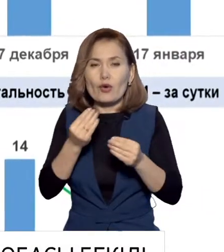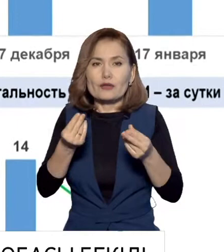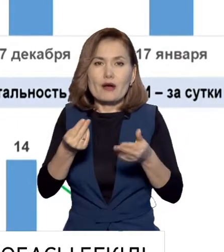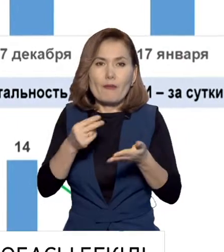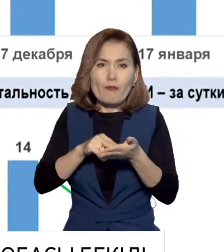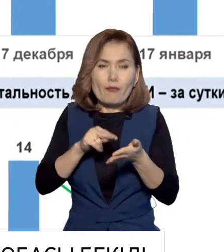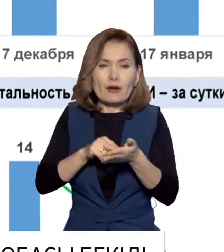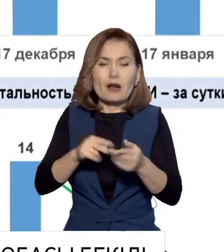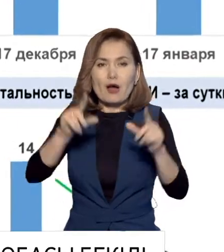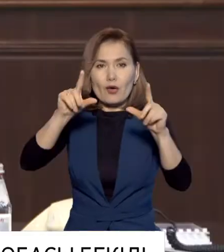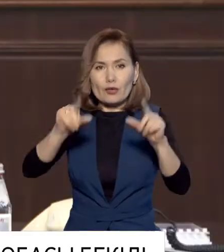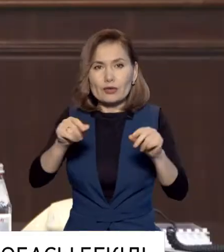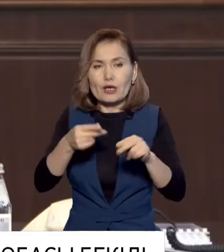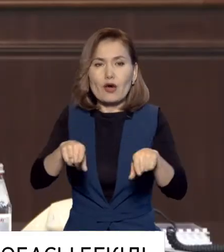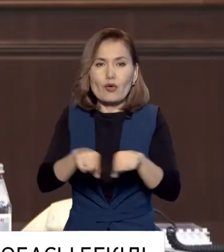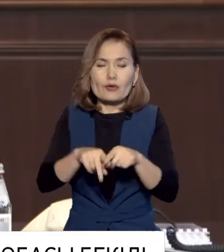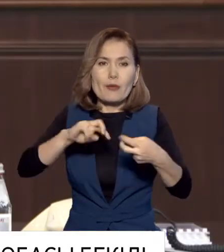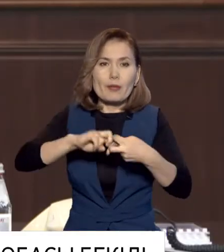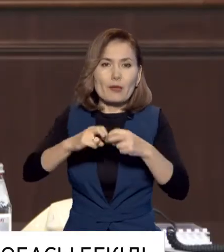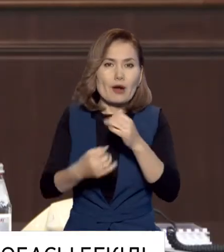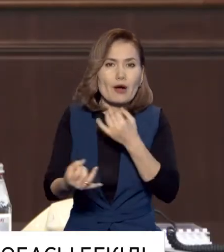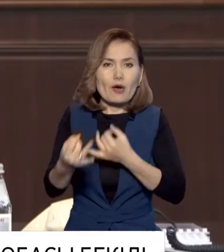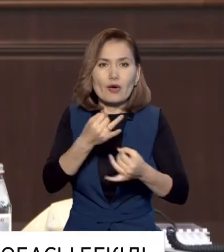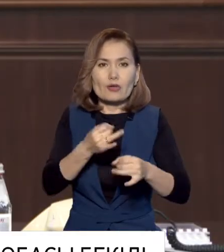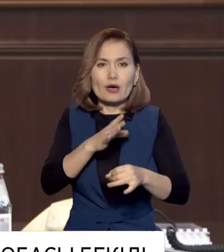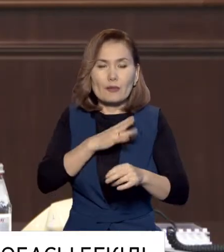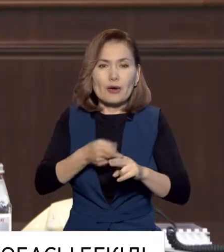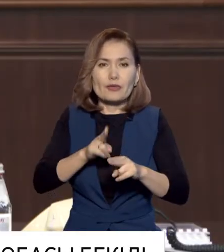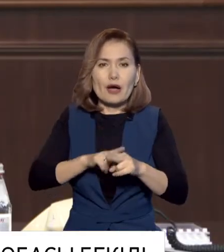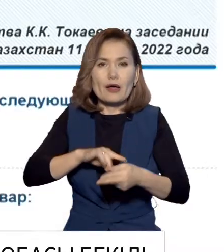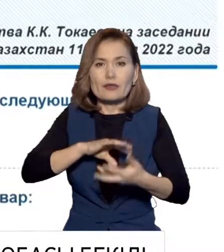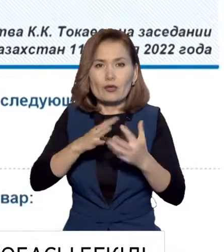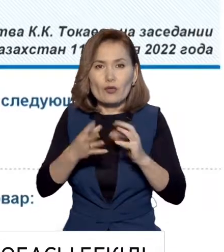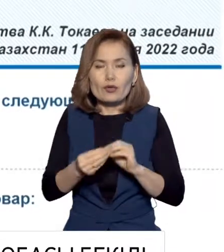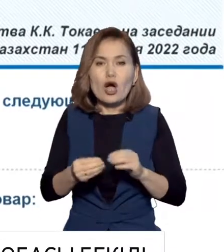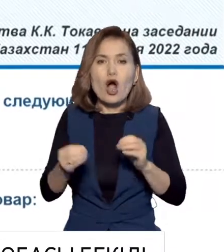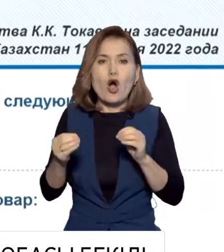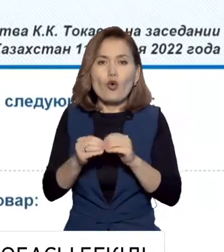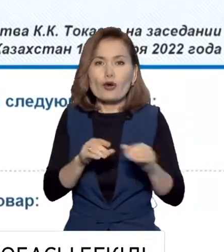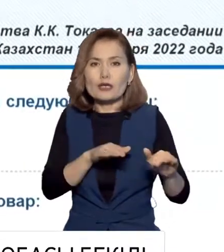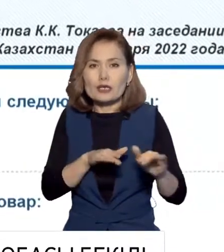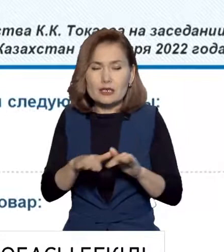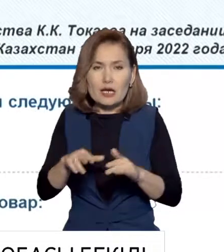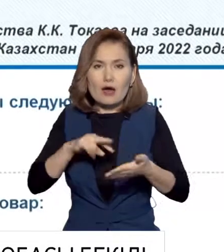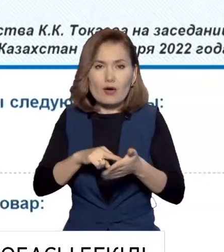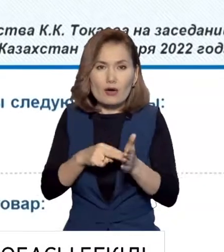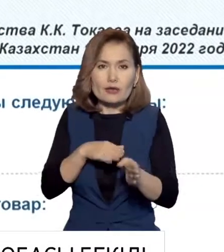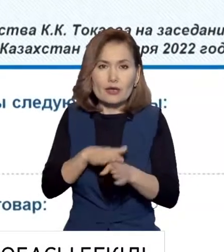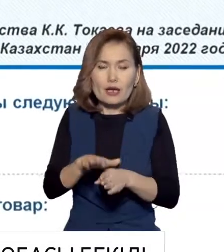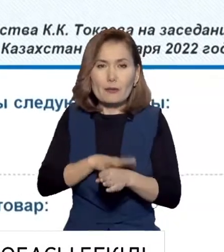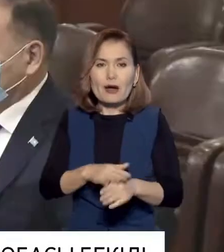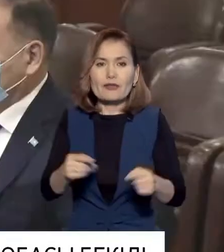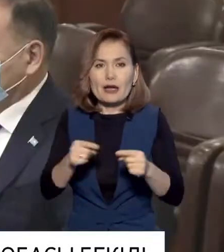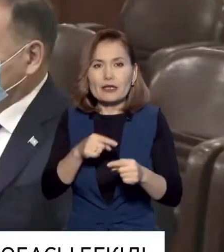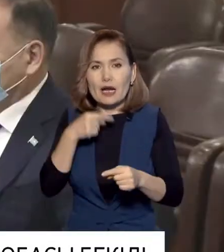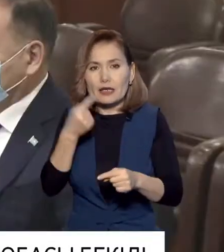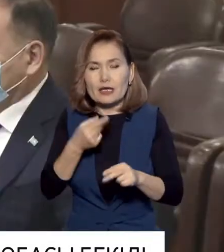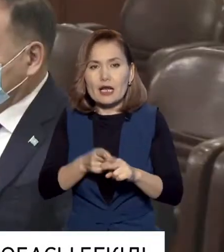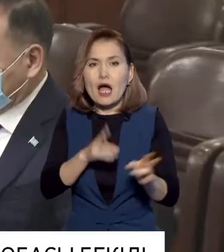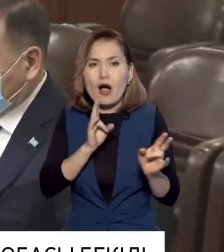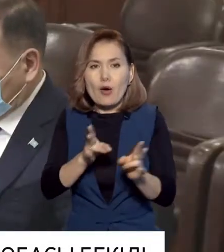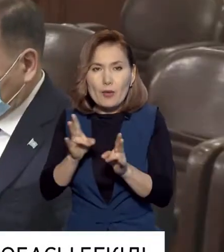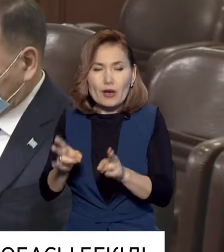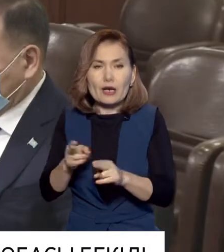қолдау әрі ұйымдастыру, қаржы мәселелері бар. Әлеуметтік мәселелер бағыты бойынша 10 іс-шара іске асады. Нақтырақ айтсақ, жарақат